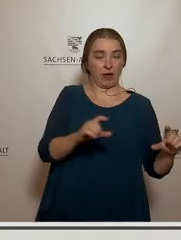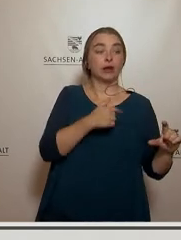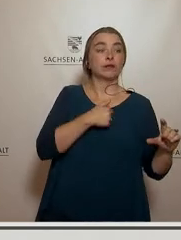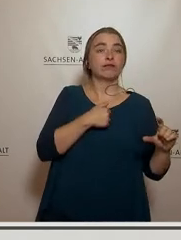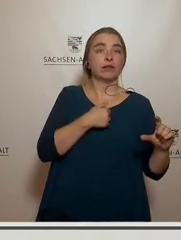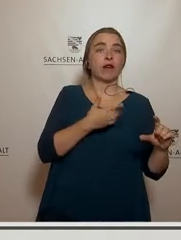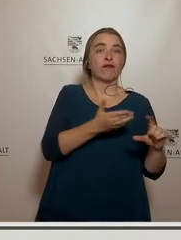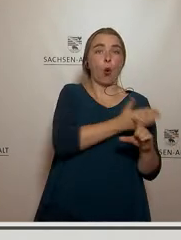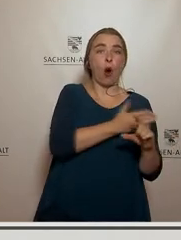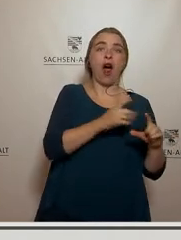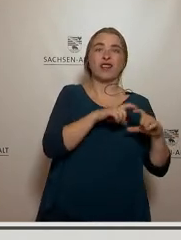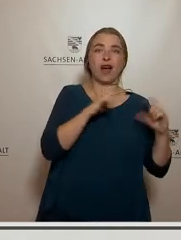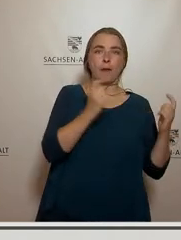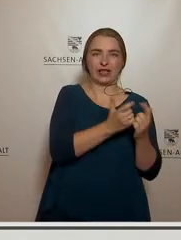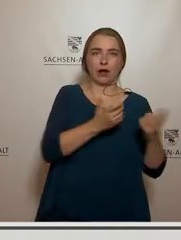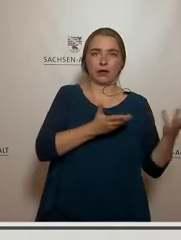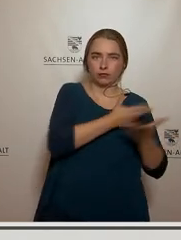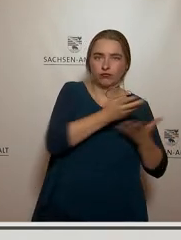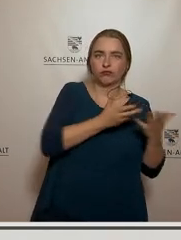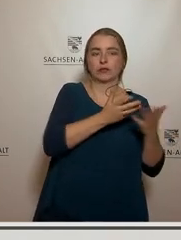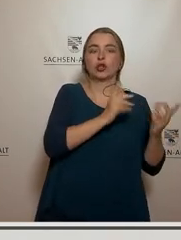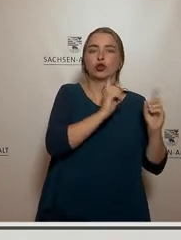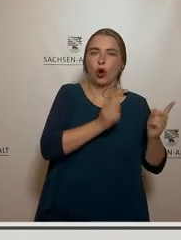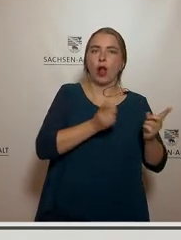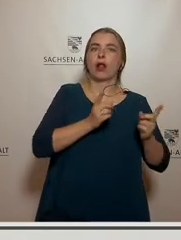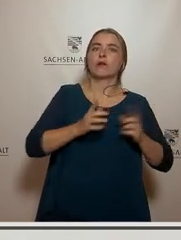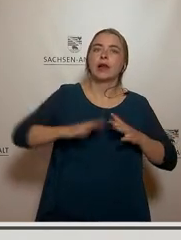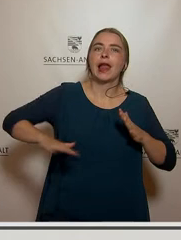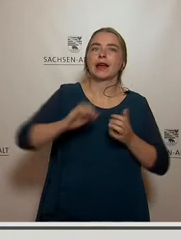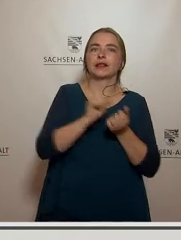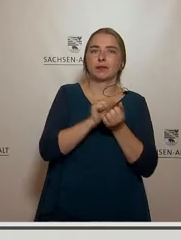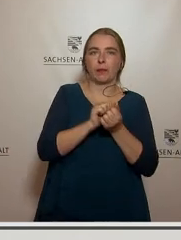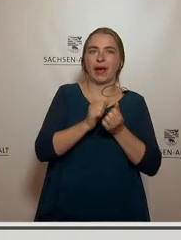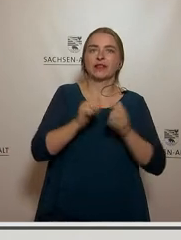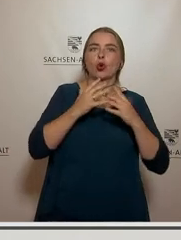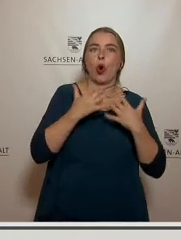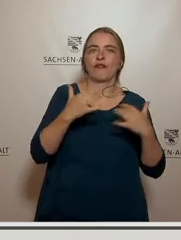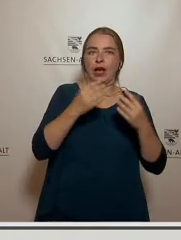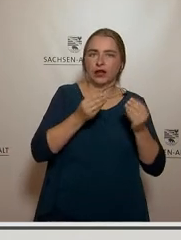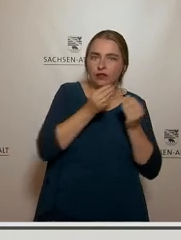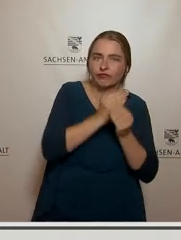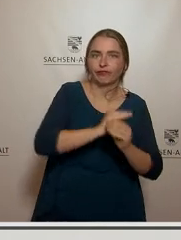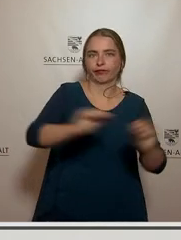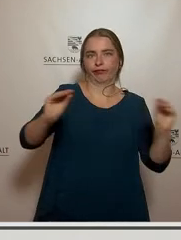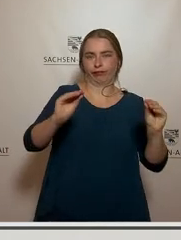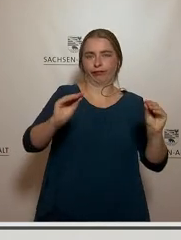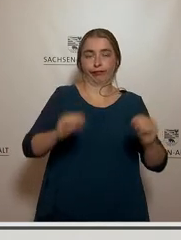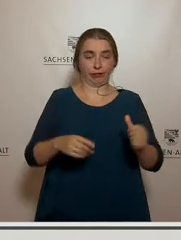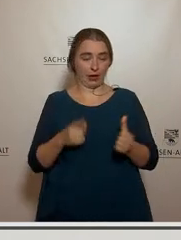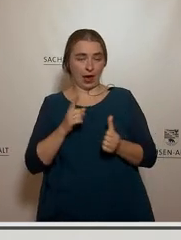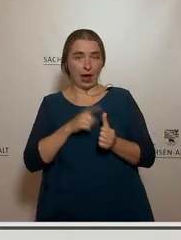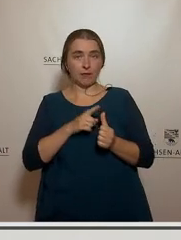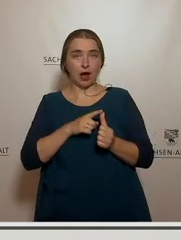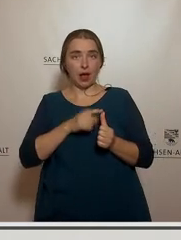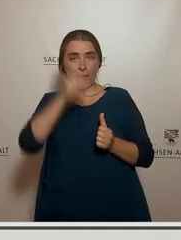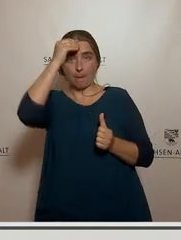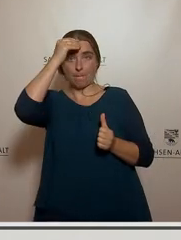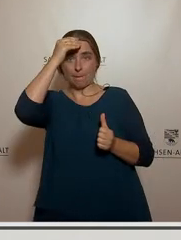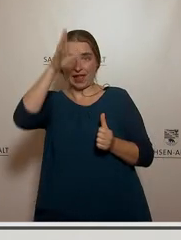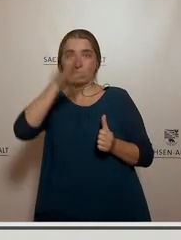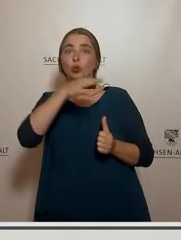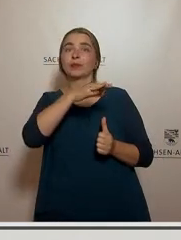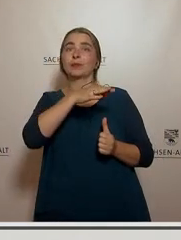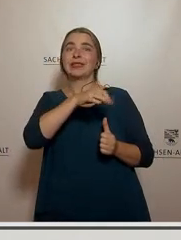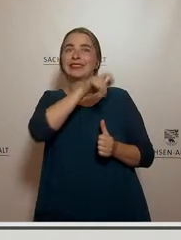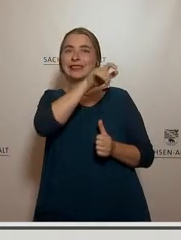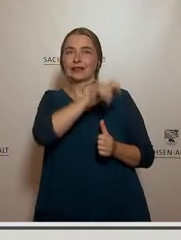auch in der Landespressekonferenz noch mal deutlich zu machen. Zum einen hat die Bildungsministerin Eva